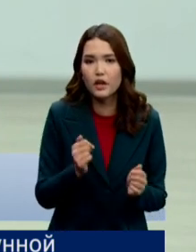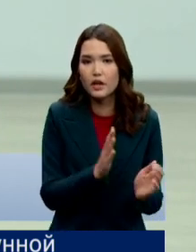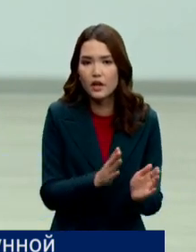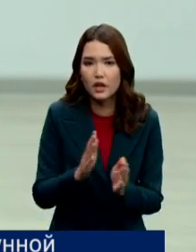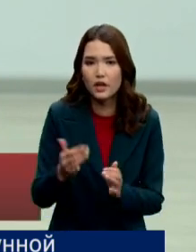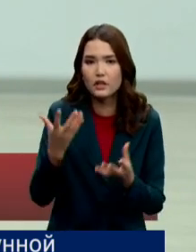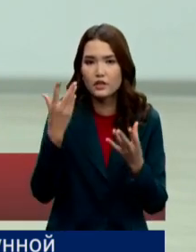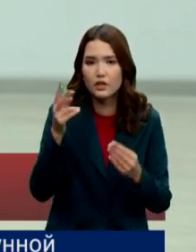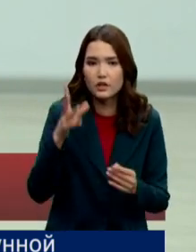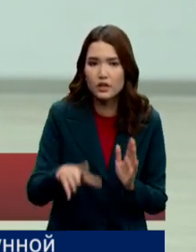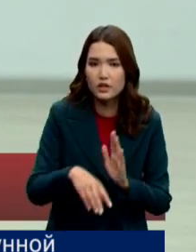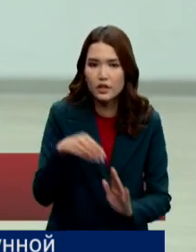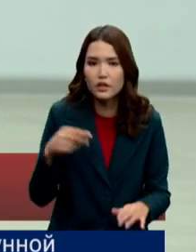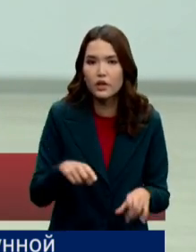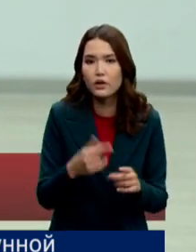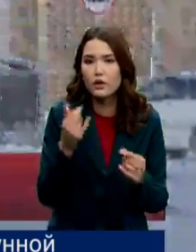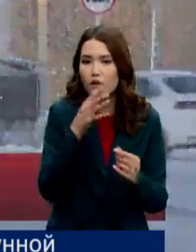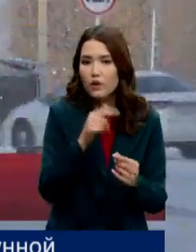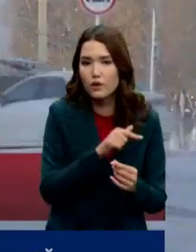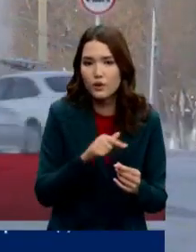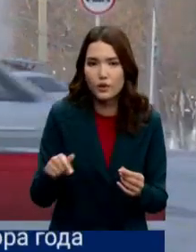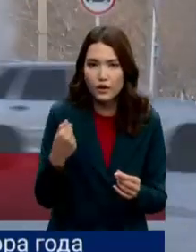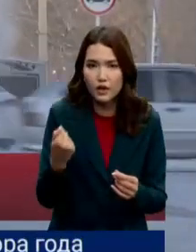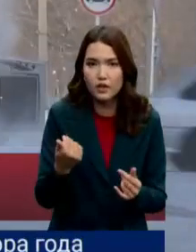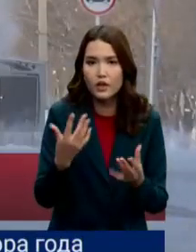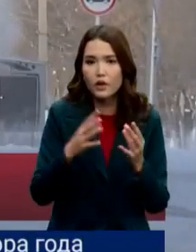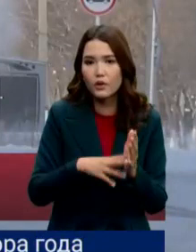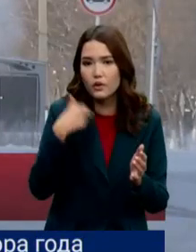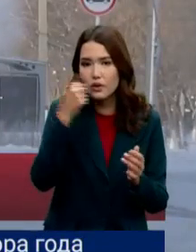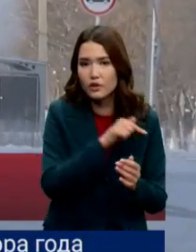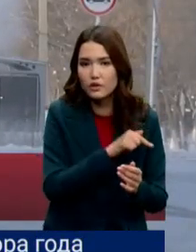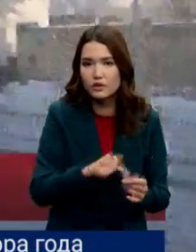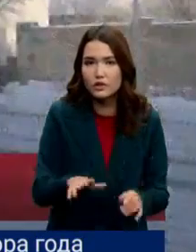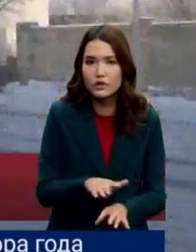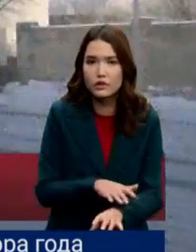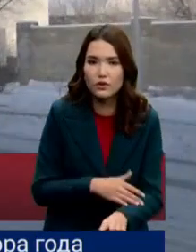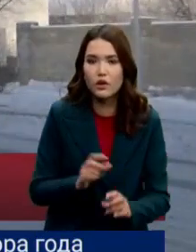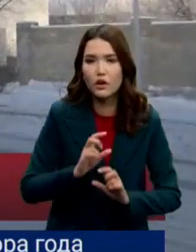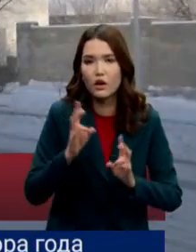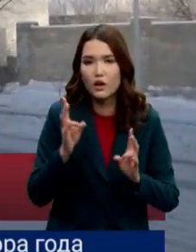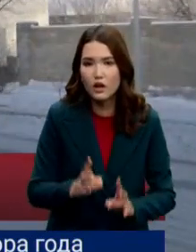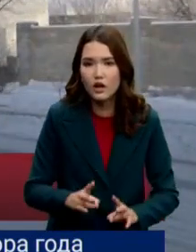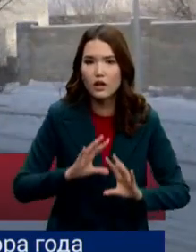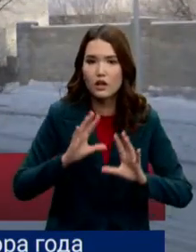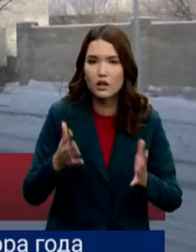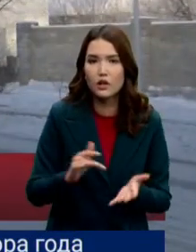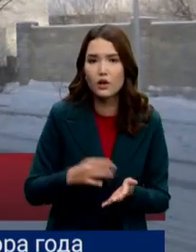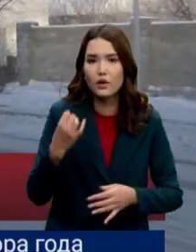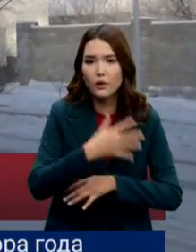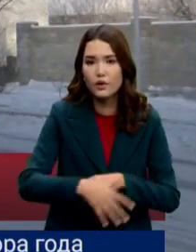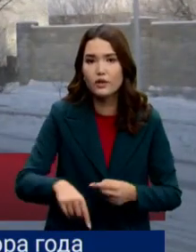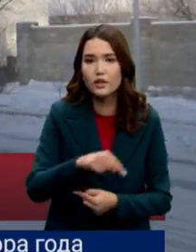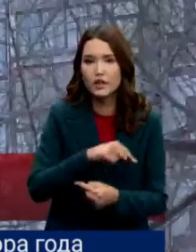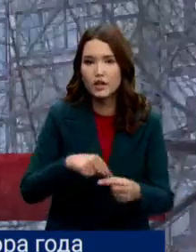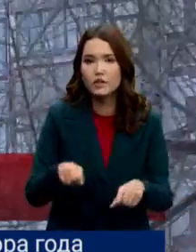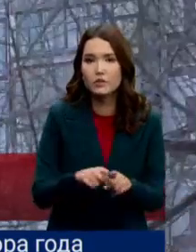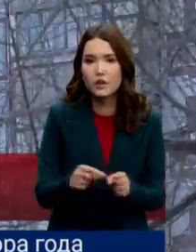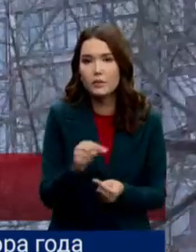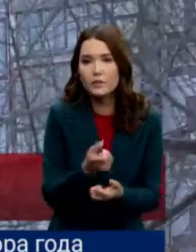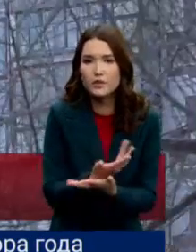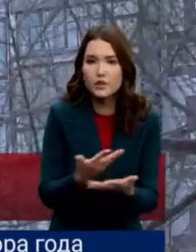келіп жатқанда қаражаттар бар. Тұрғын үйлерден бөлек апат кезінде зиян шеккен шағын және орта кәсіп те бар. Олардың да